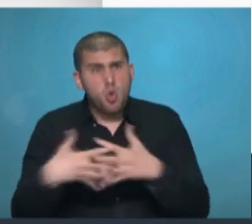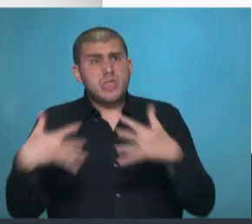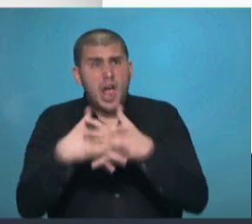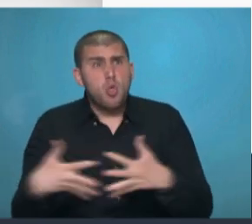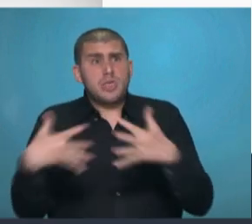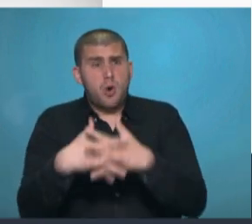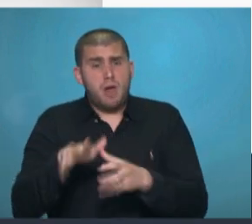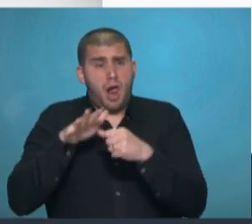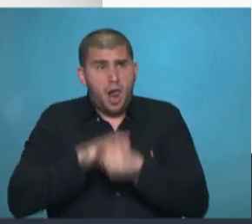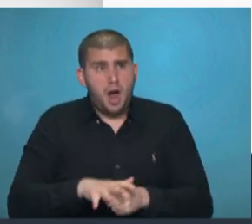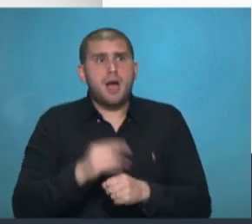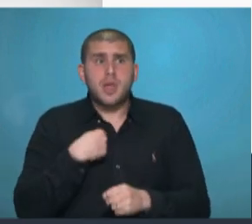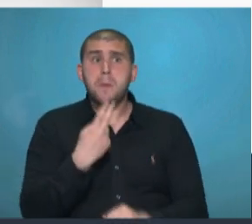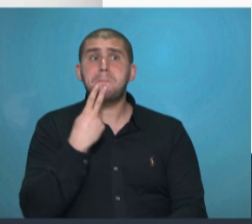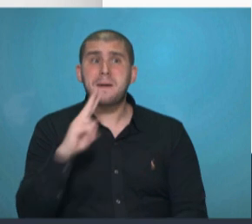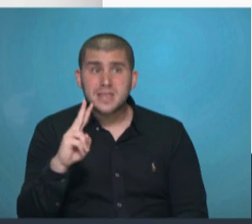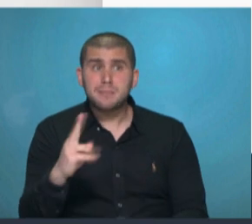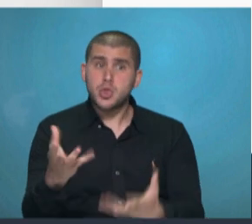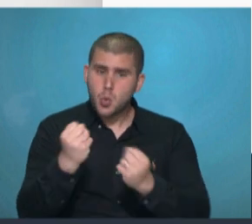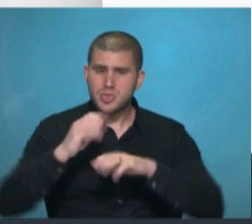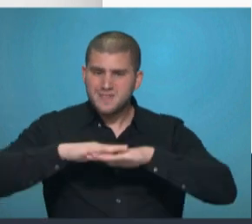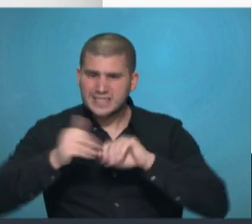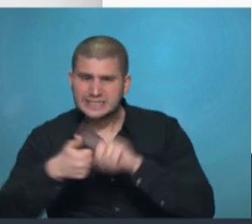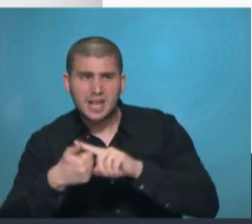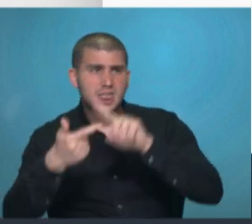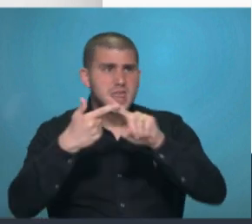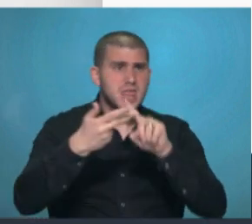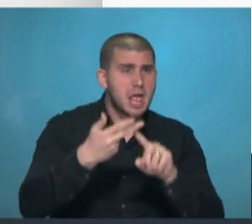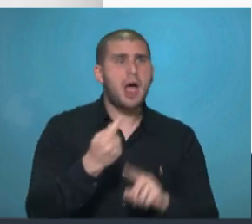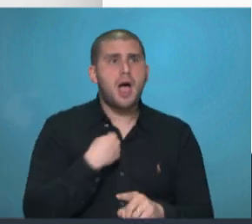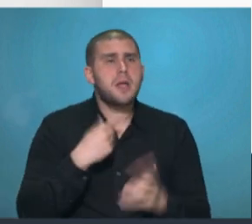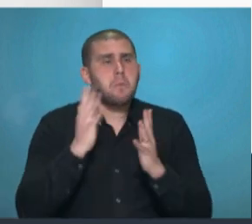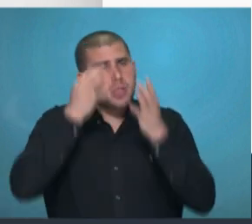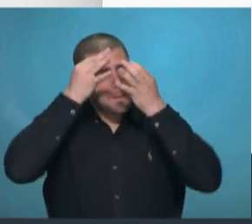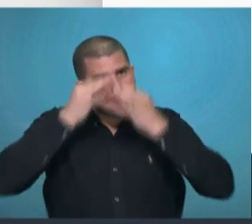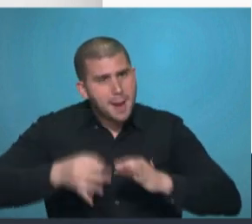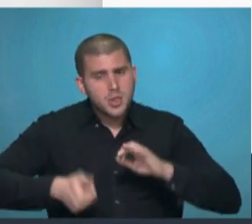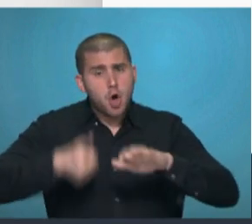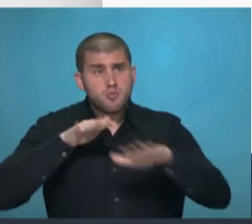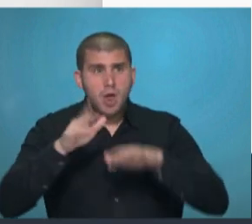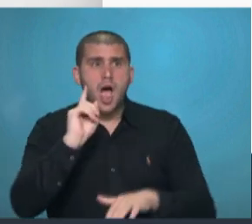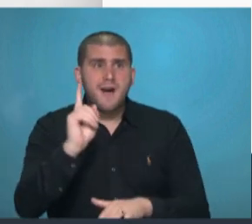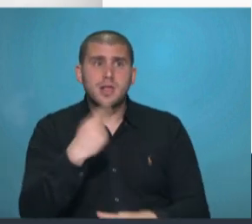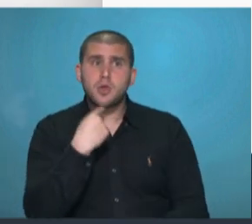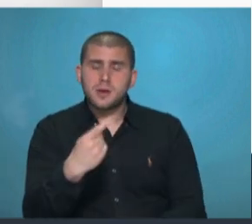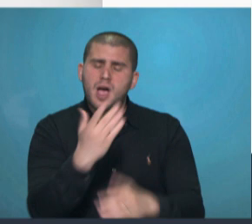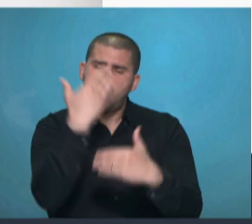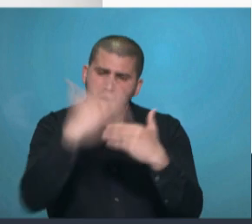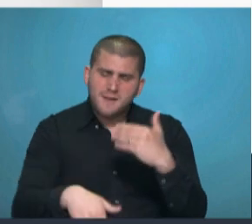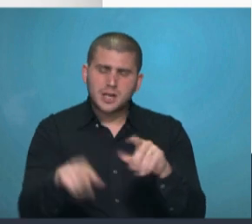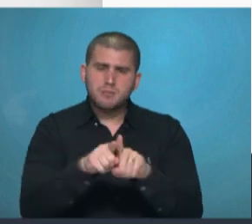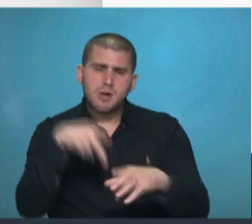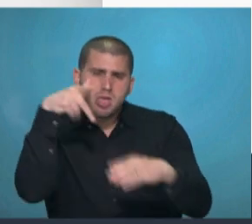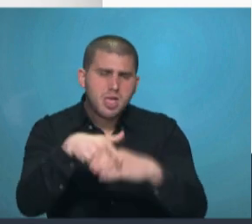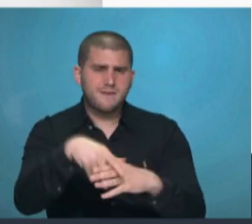תתאחדו. ואנחנו מבטיחים לכם, תקחו את התיק הזה ותקחו את התיק הזה. אני מאוד מכבדת את ראש הממשלה, אבל אני קוראת לו להפסיק לבחוש